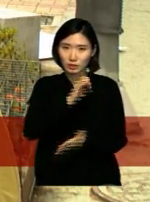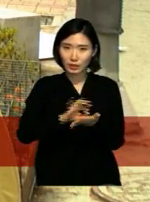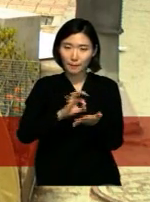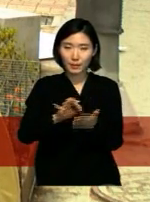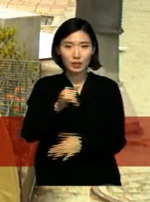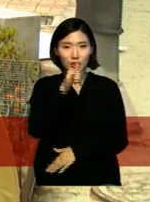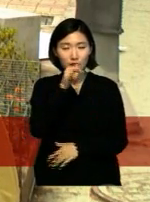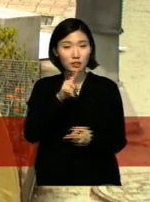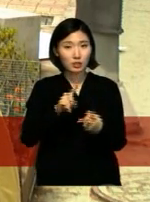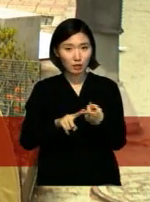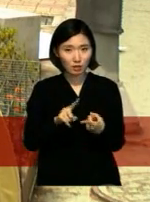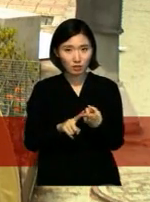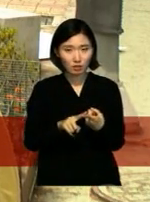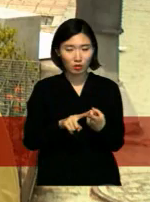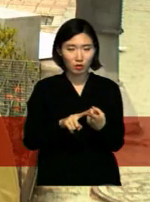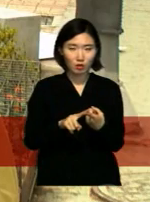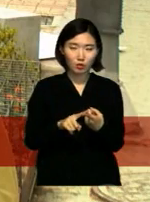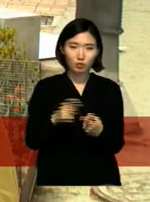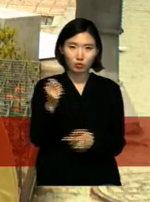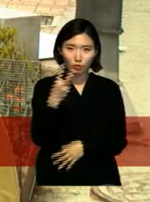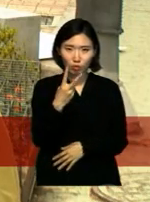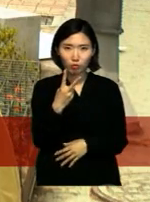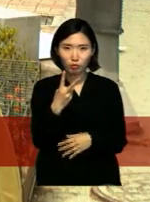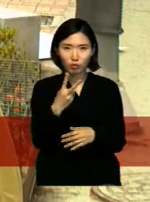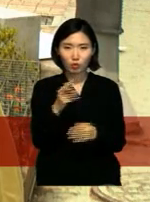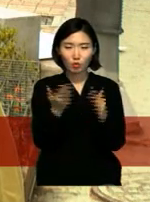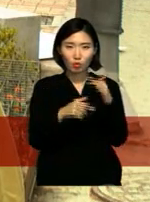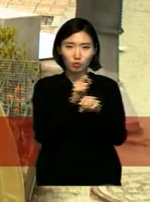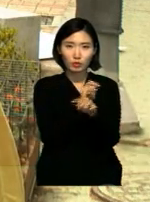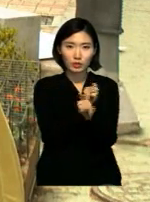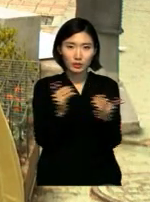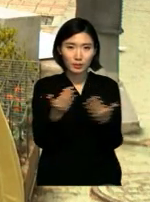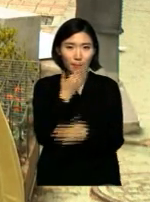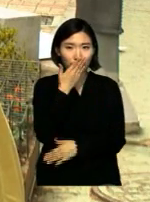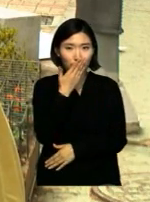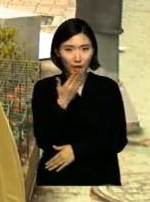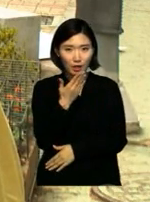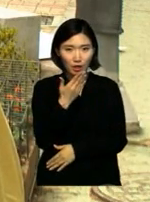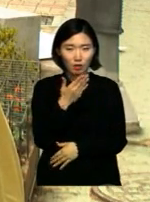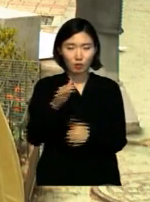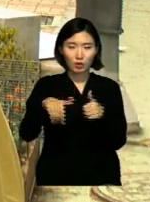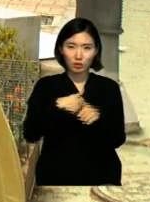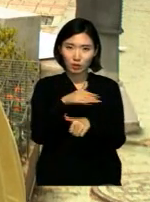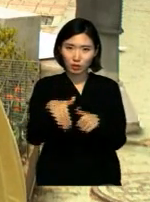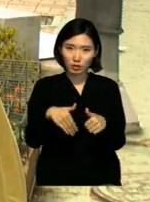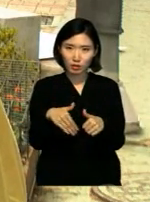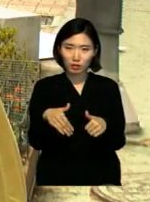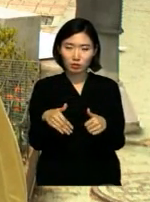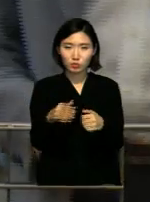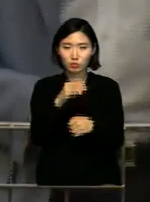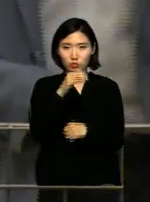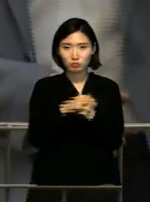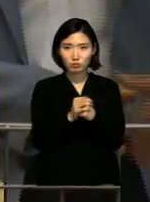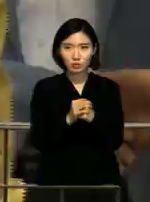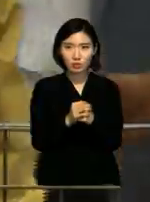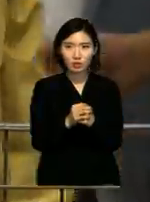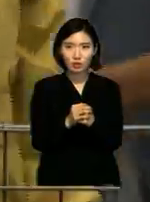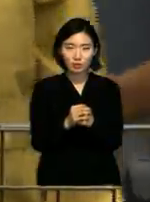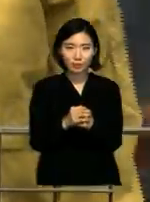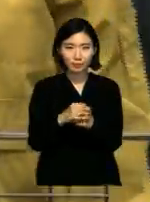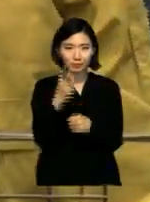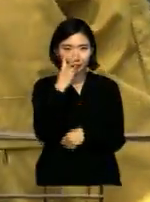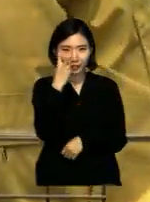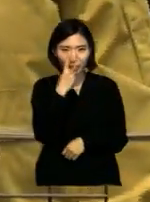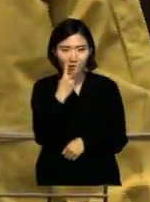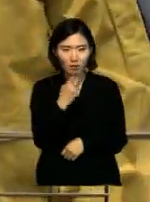사례가 있는지 또 공무원들 일할 수 있는 환경에 부적절한 것이 없는지 꼼꼼하게 점검을 해서